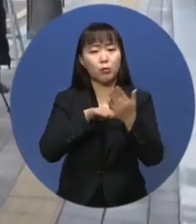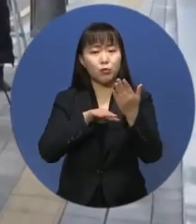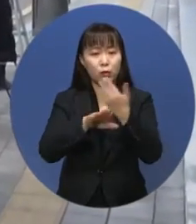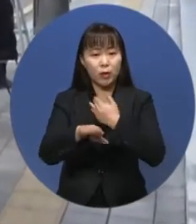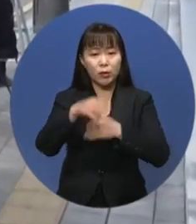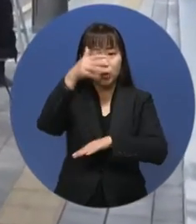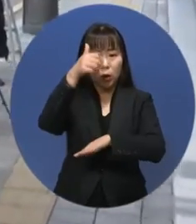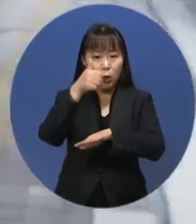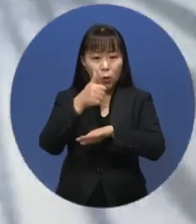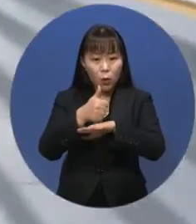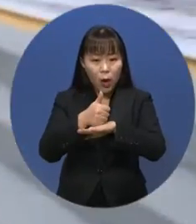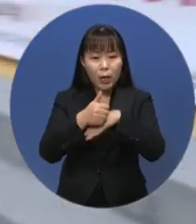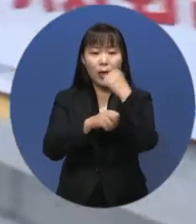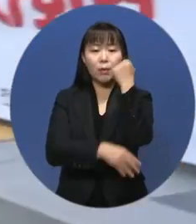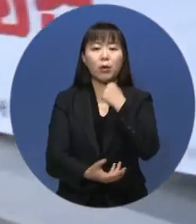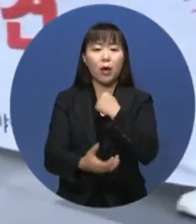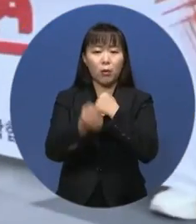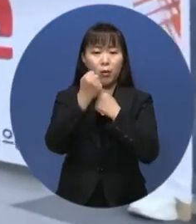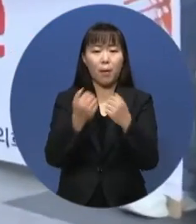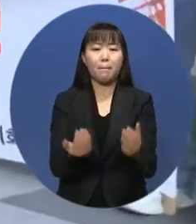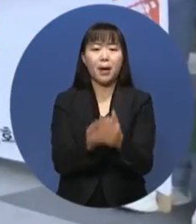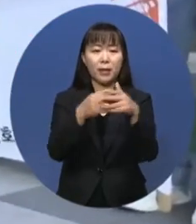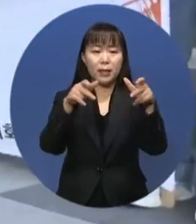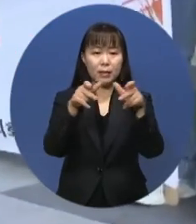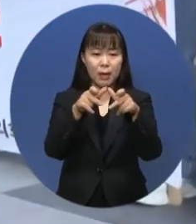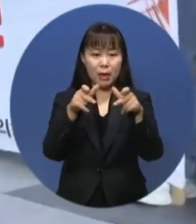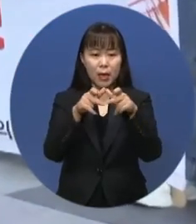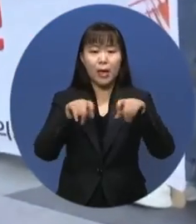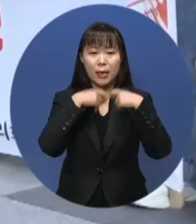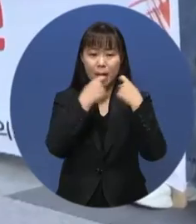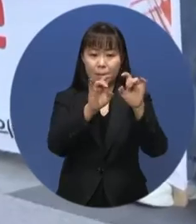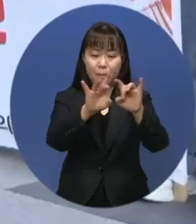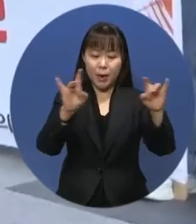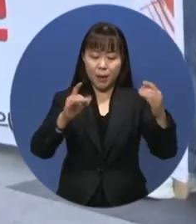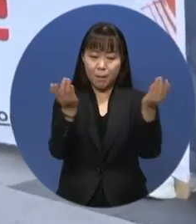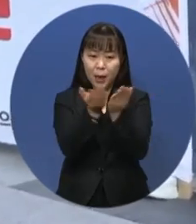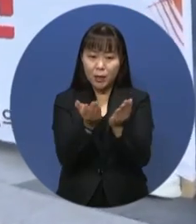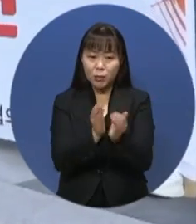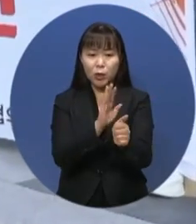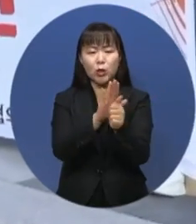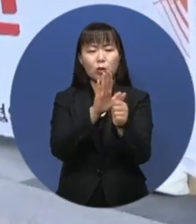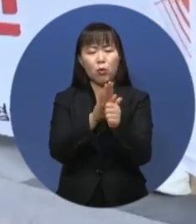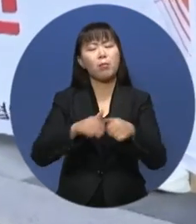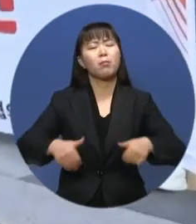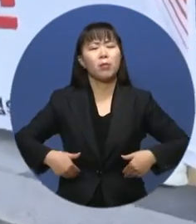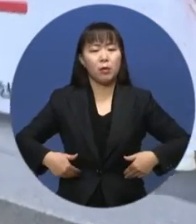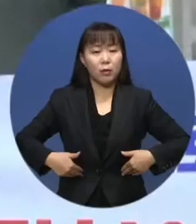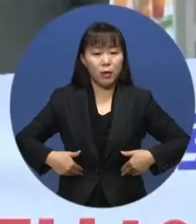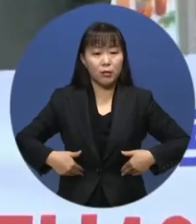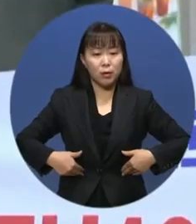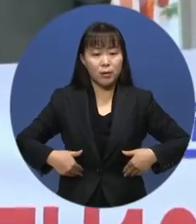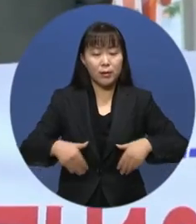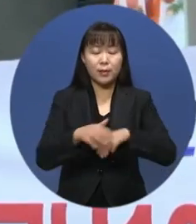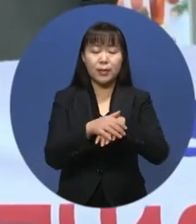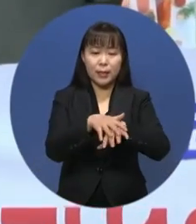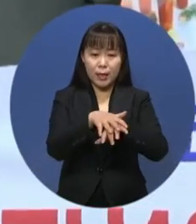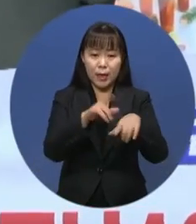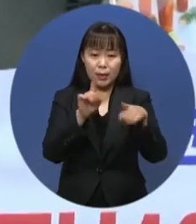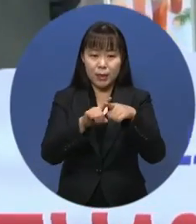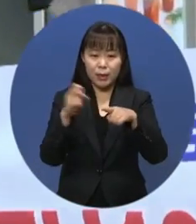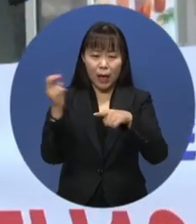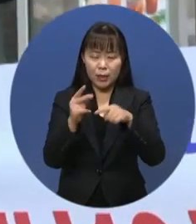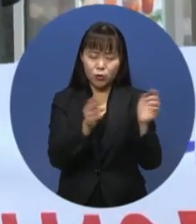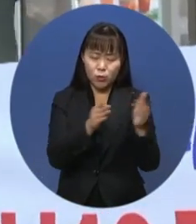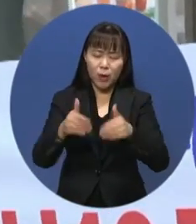그 결과에 기반해서 발달장애인 개인별 맞춤형 지원을 할 수 있도록 지원 체계를